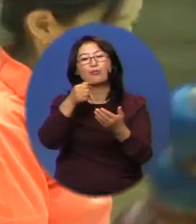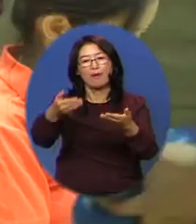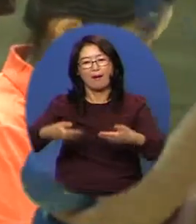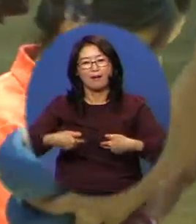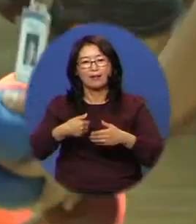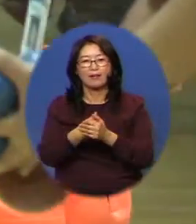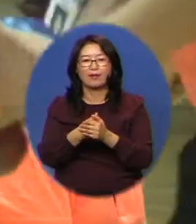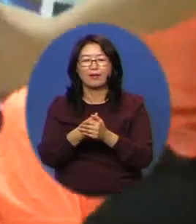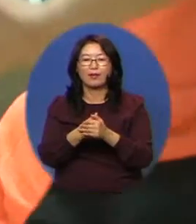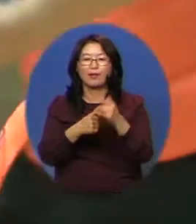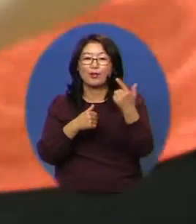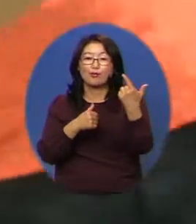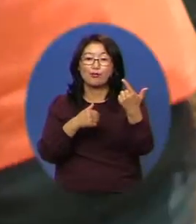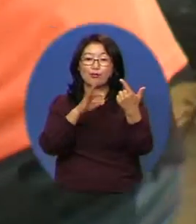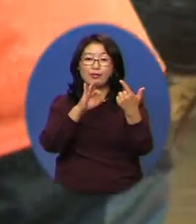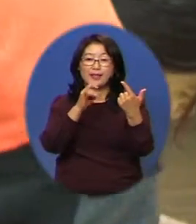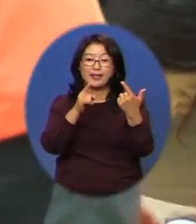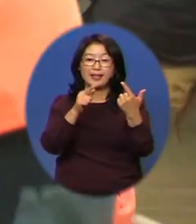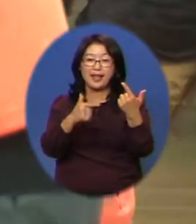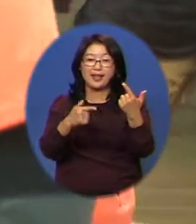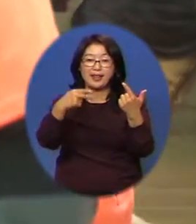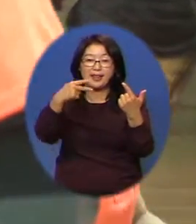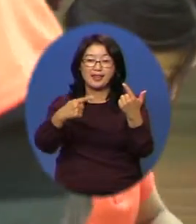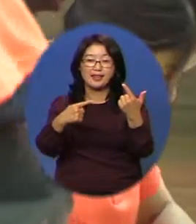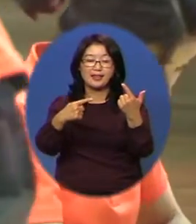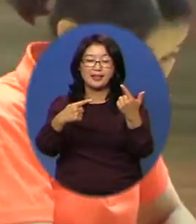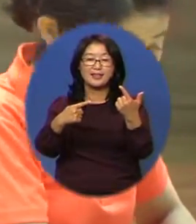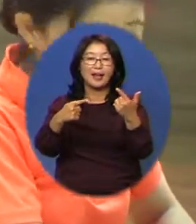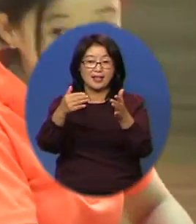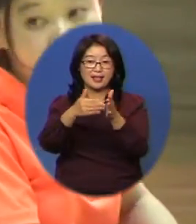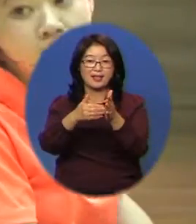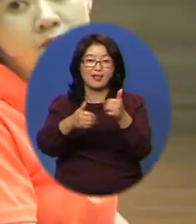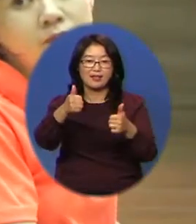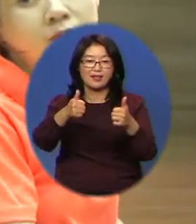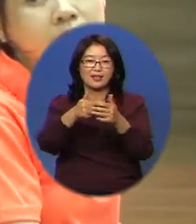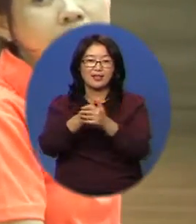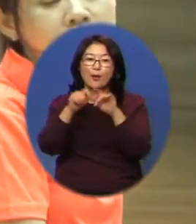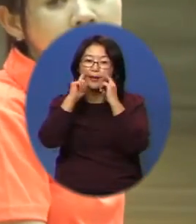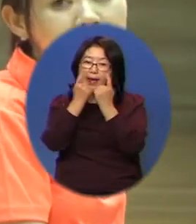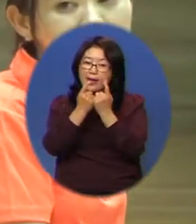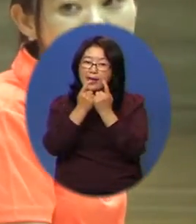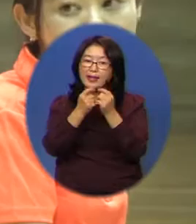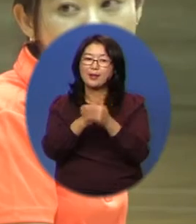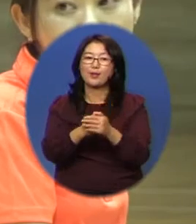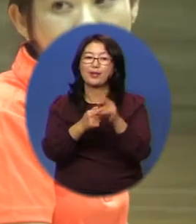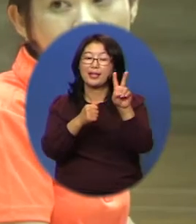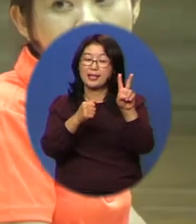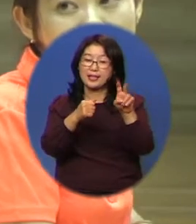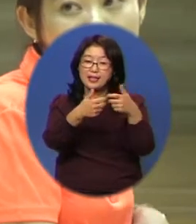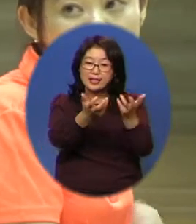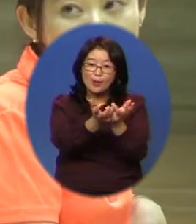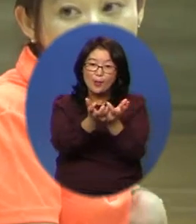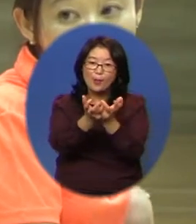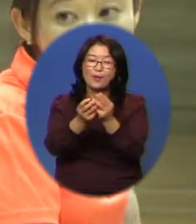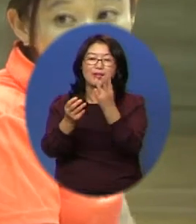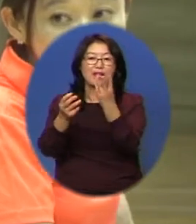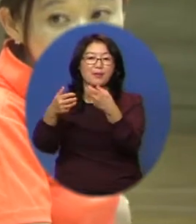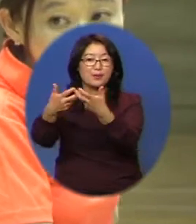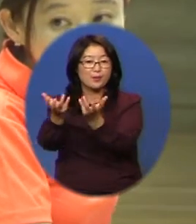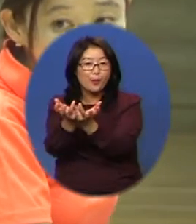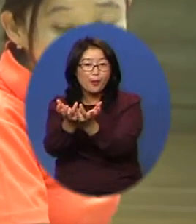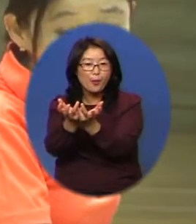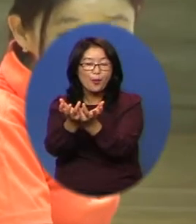총 6엔드까지 진행이 됩니다. 그리고 개인전, 2인조, 3인조 단체전 경기가 있습니다. 그리고